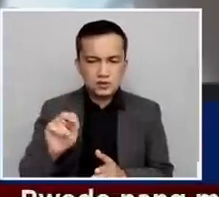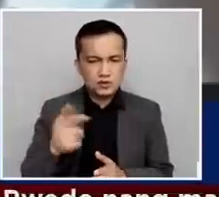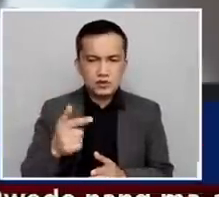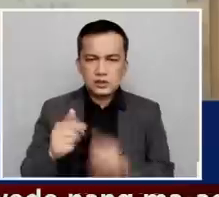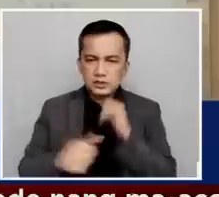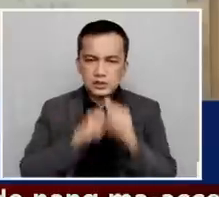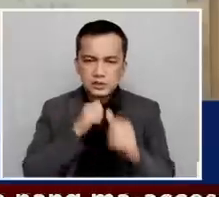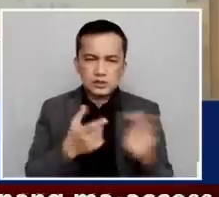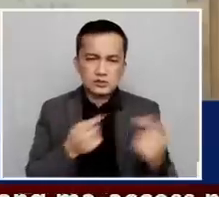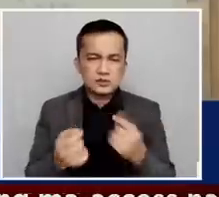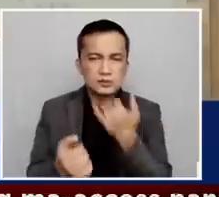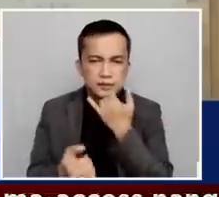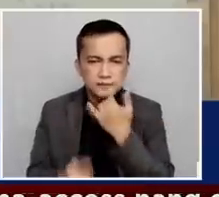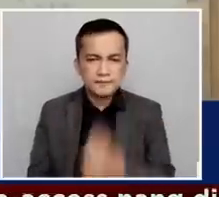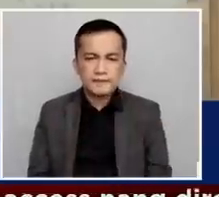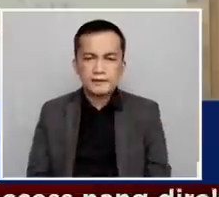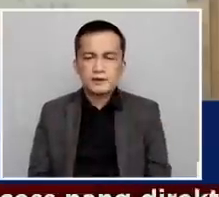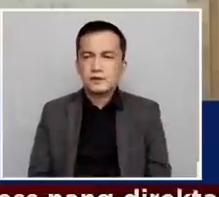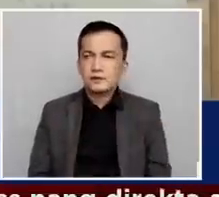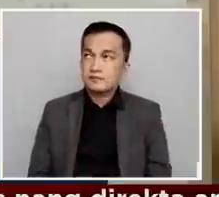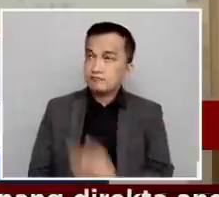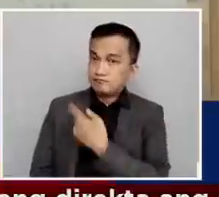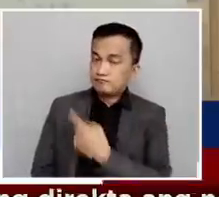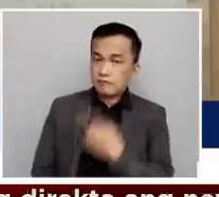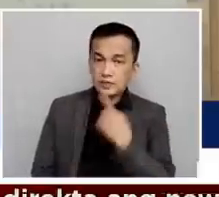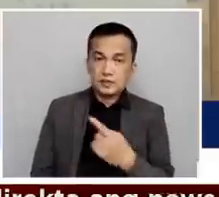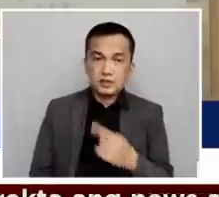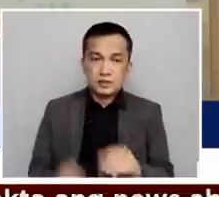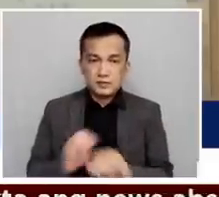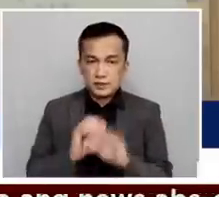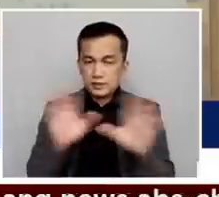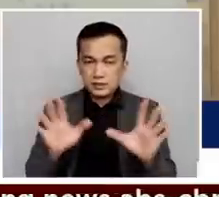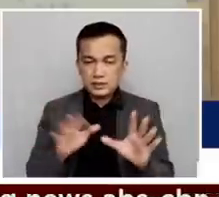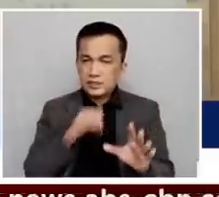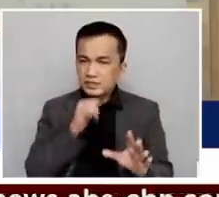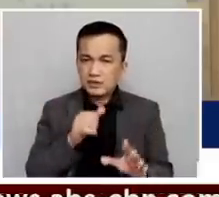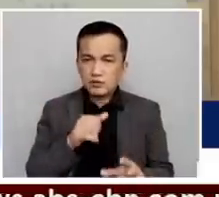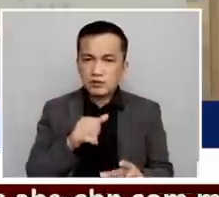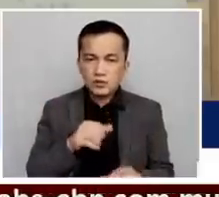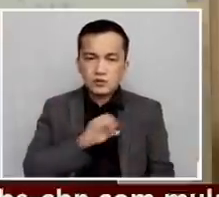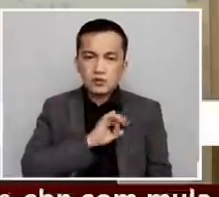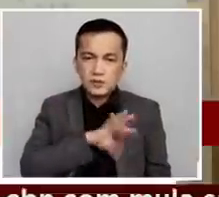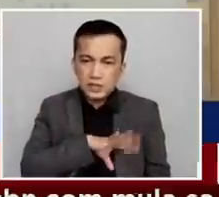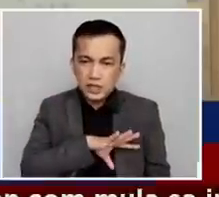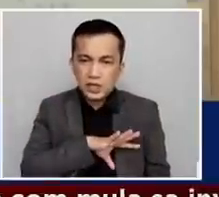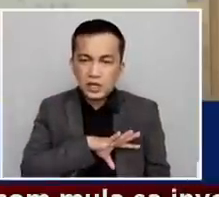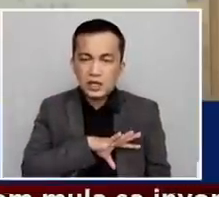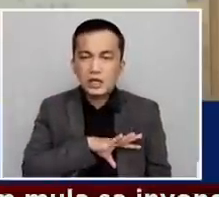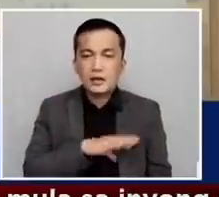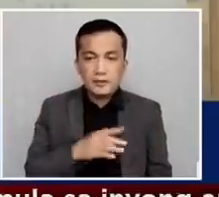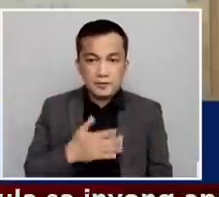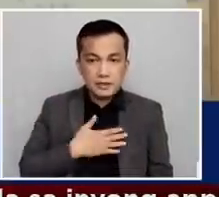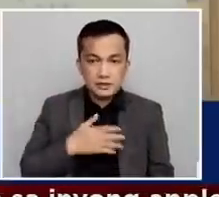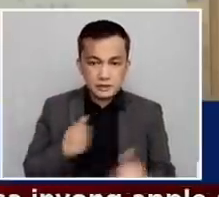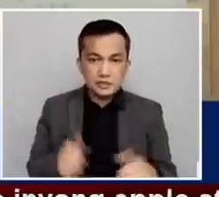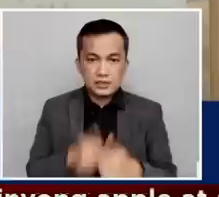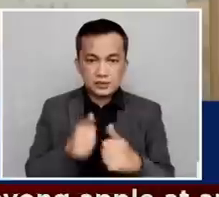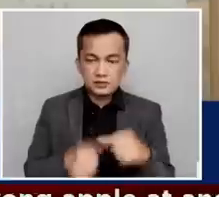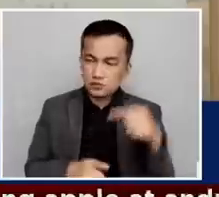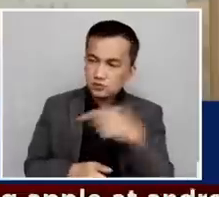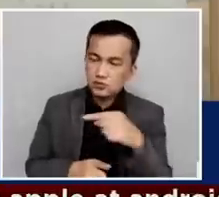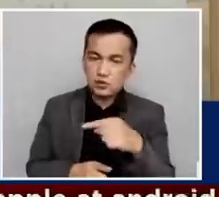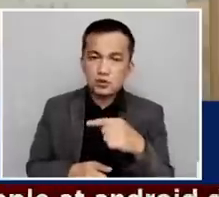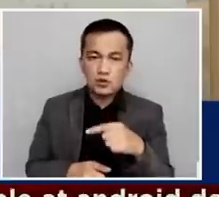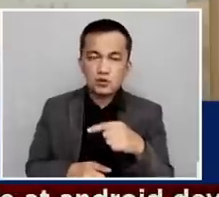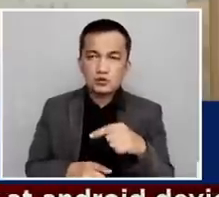batas. Para klaro, hindi po ako kumita dito. Kaya ang hamon ko po ay ituro ng